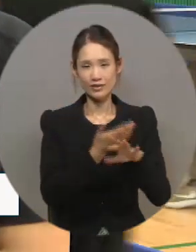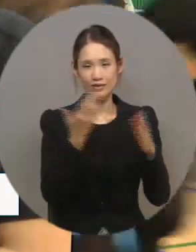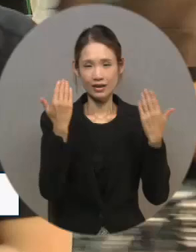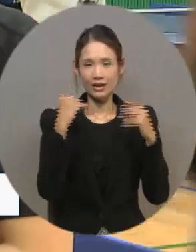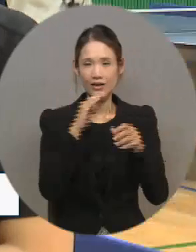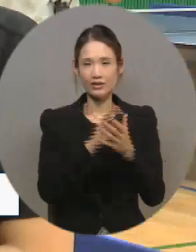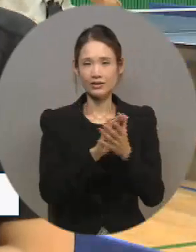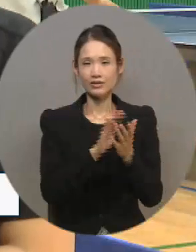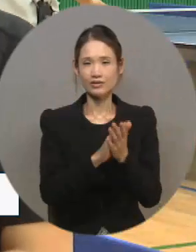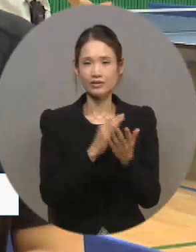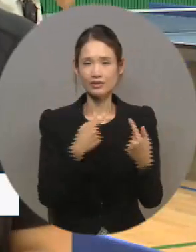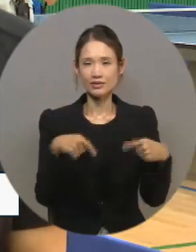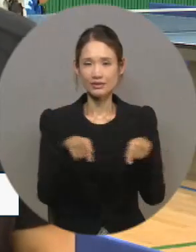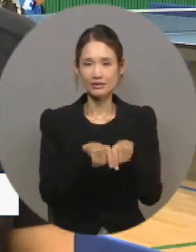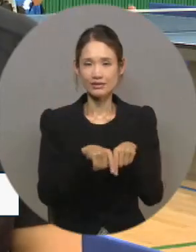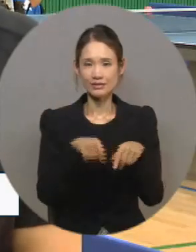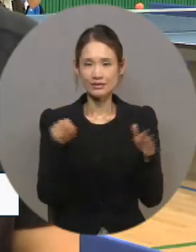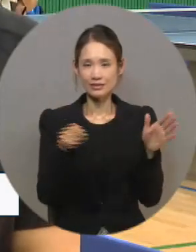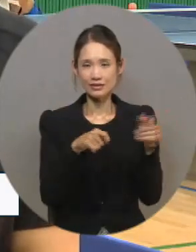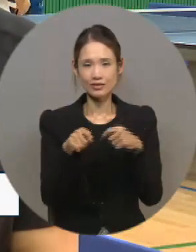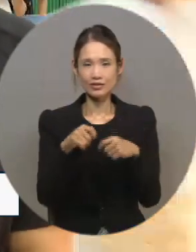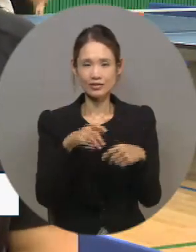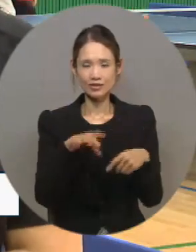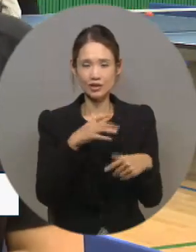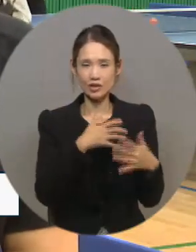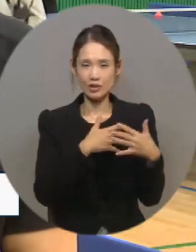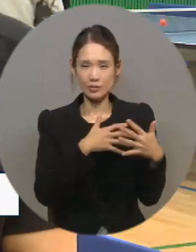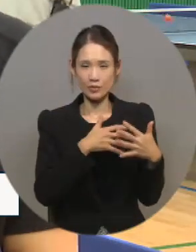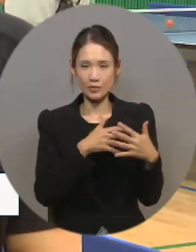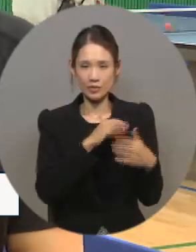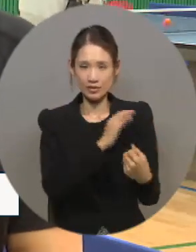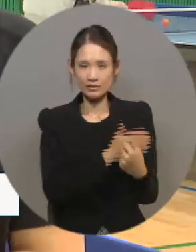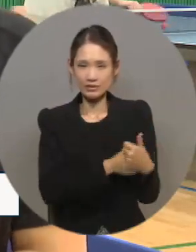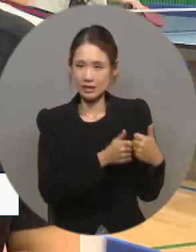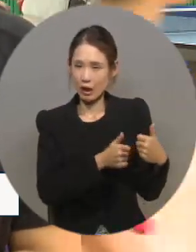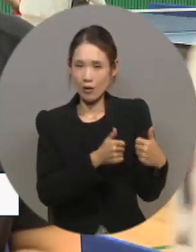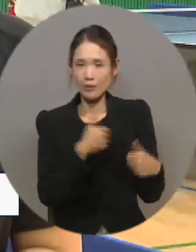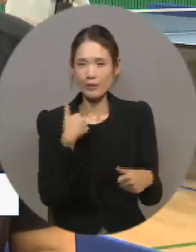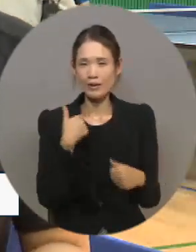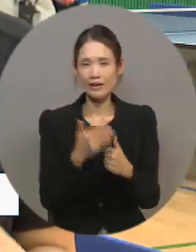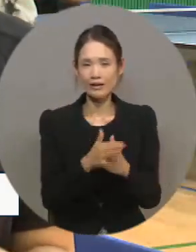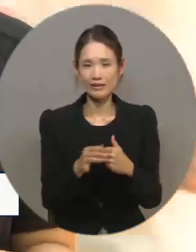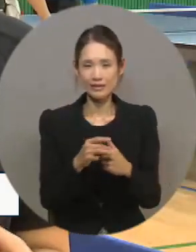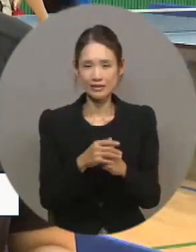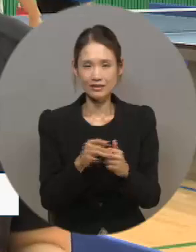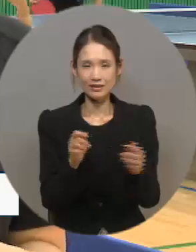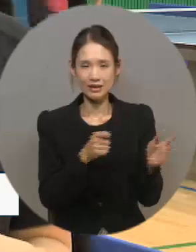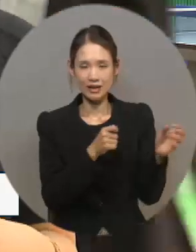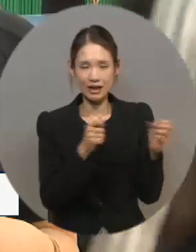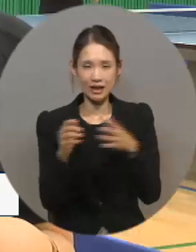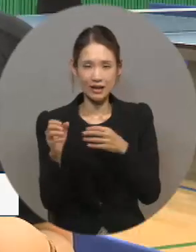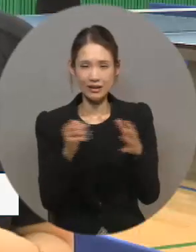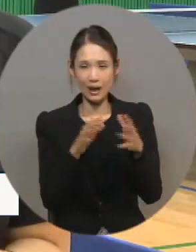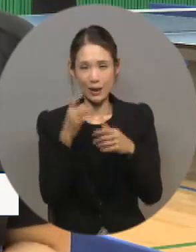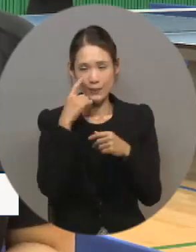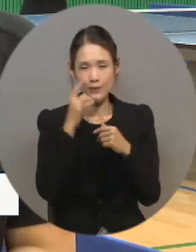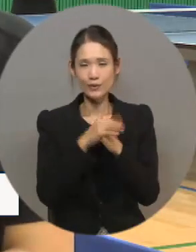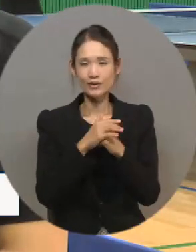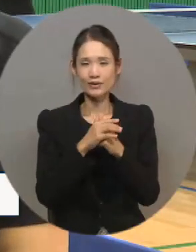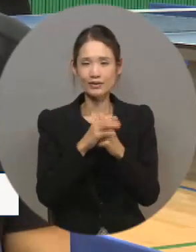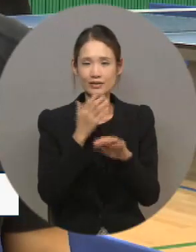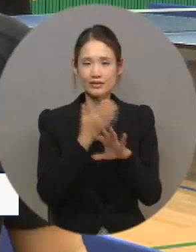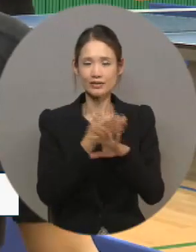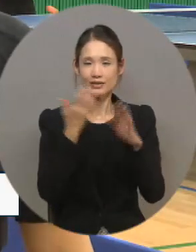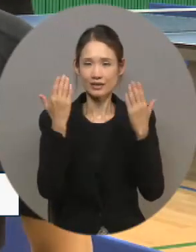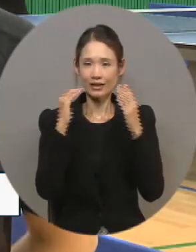친구들이랑 이게 처음에 많이 떨렸거든요. 실력을 잘 모르니까. 하지만 이렇게 치다 보니까 다른